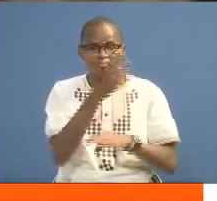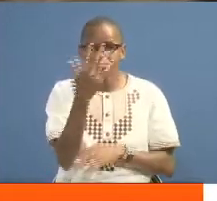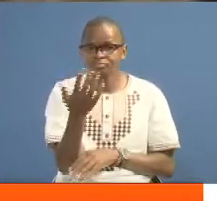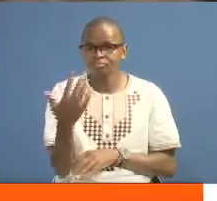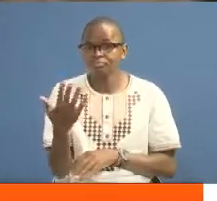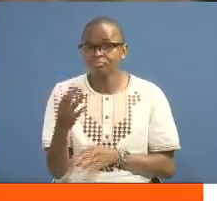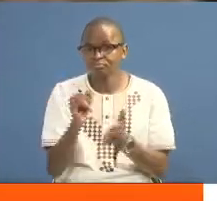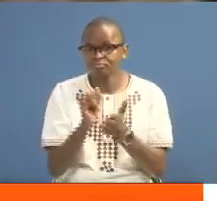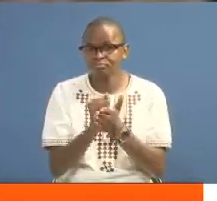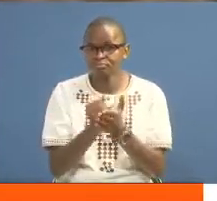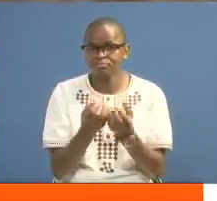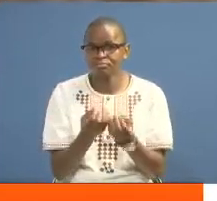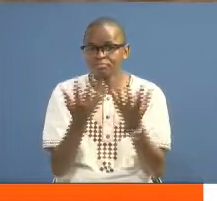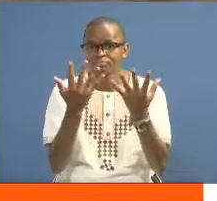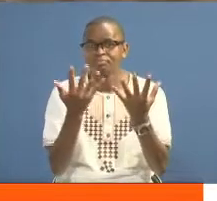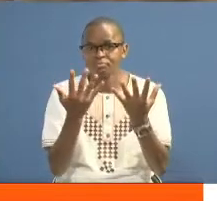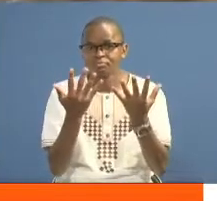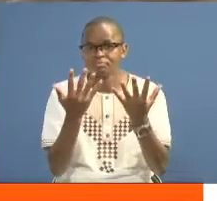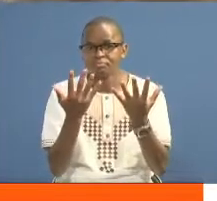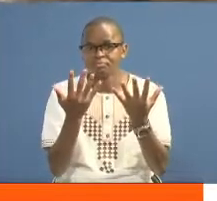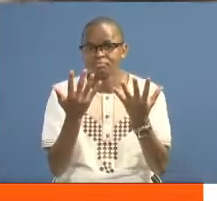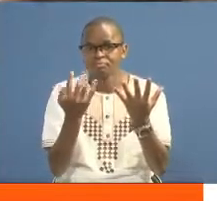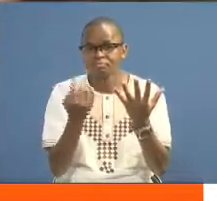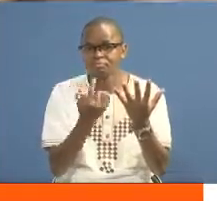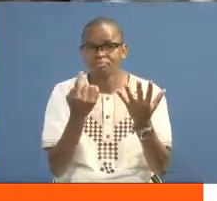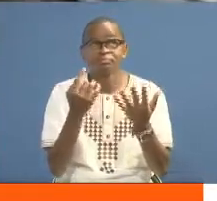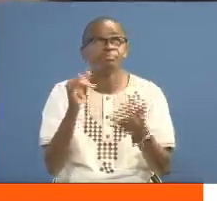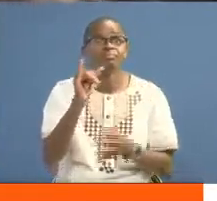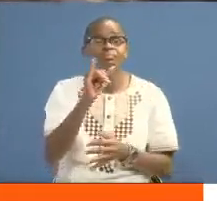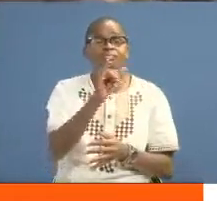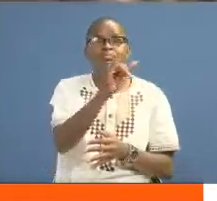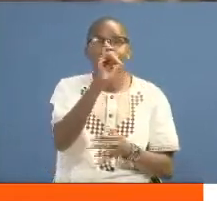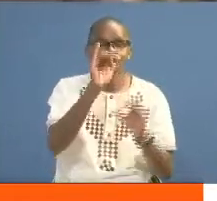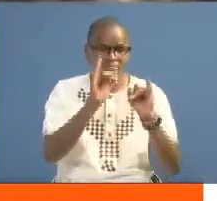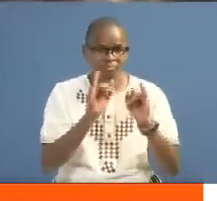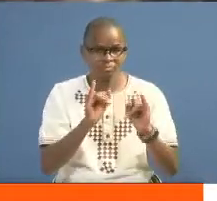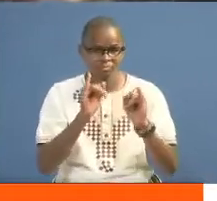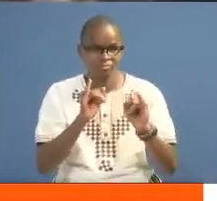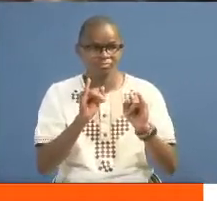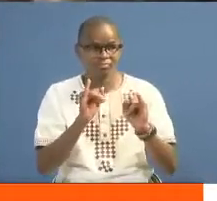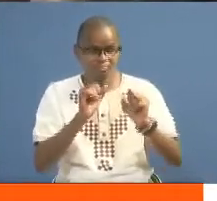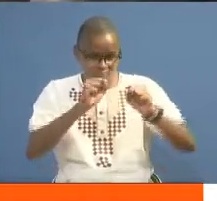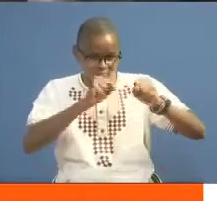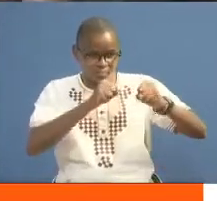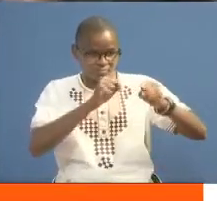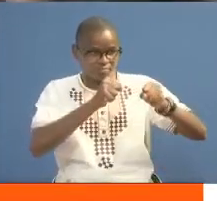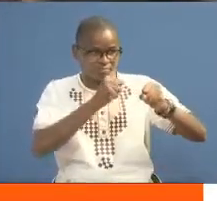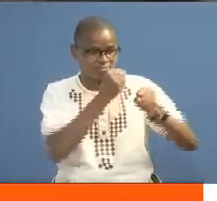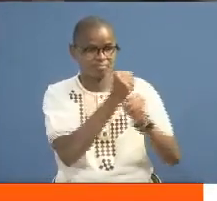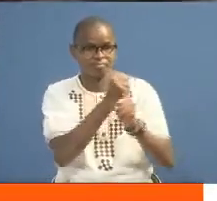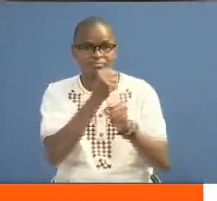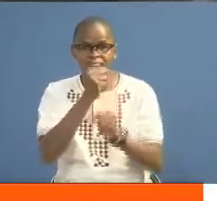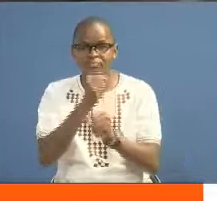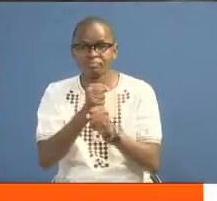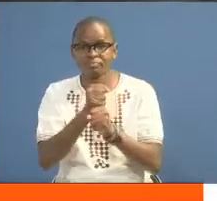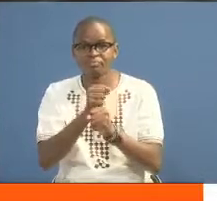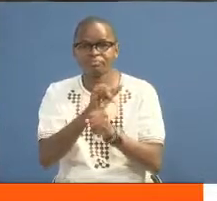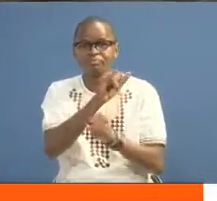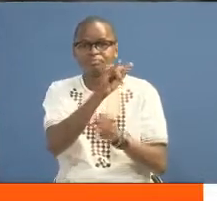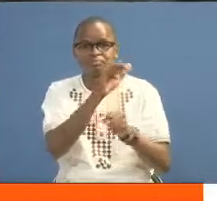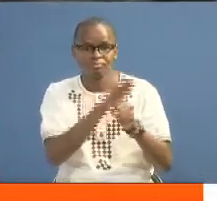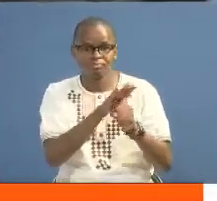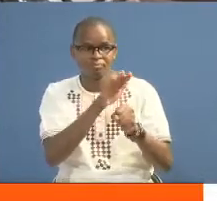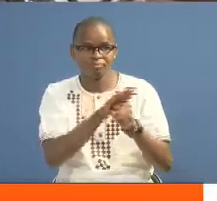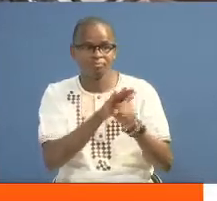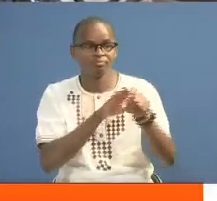karatasi alizoziwasha mradi zipae angani. Kwa sasa ana uwezo wa kuunda hadi ndege kubwa